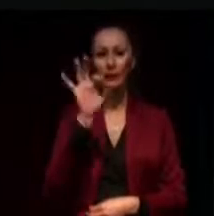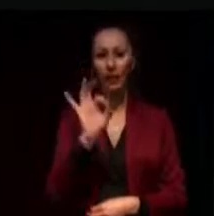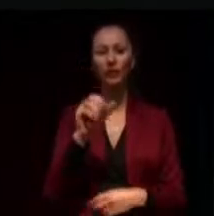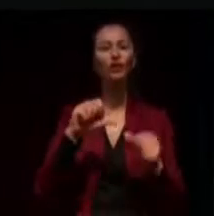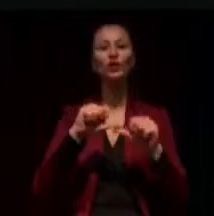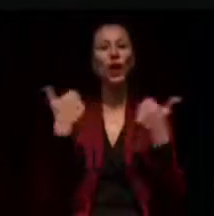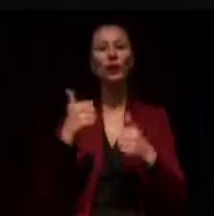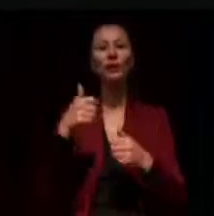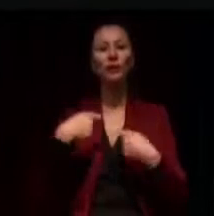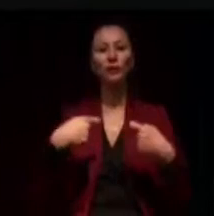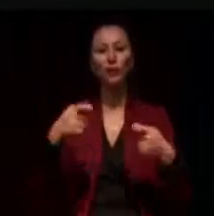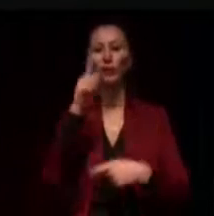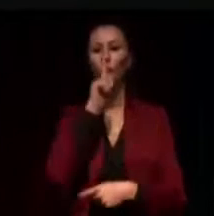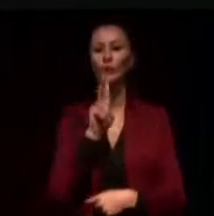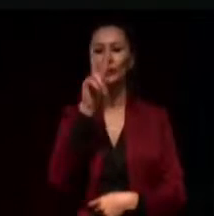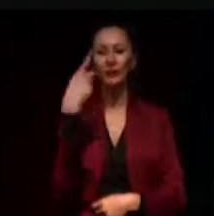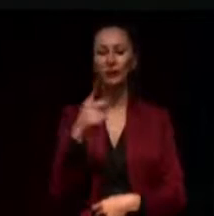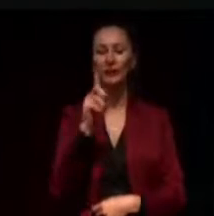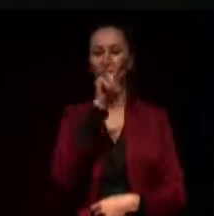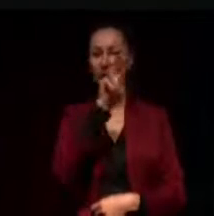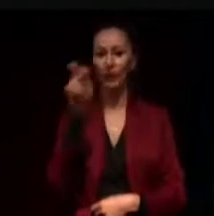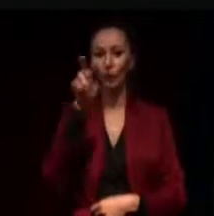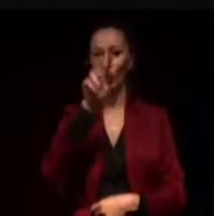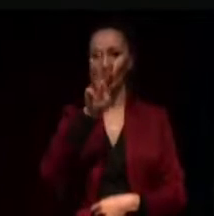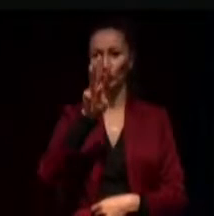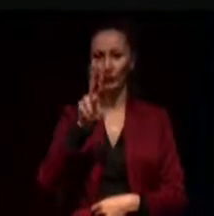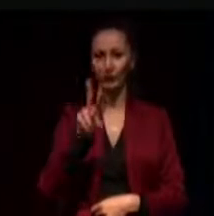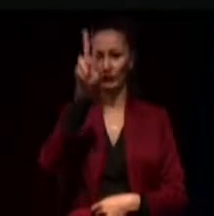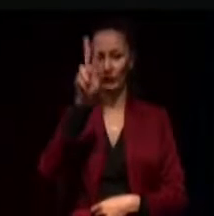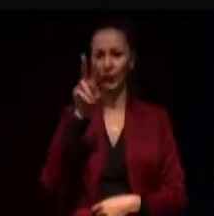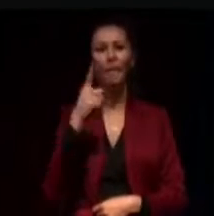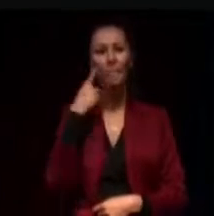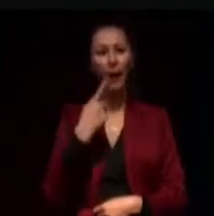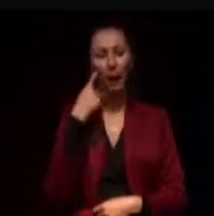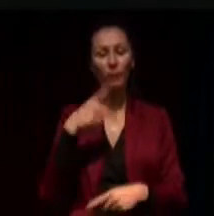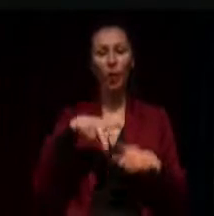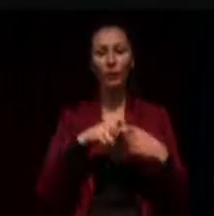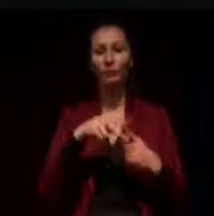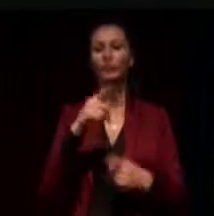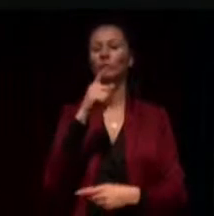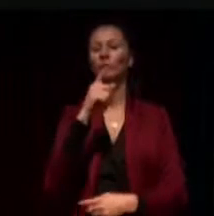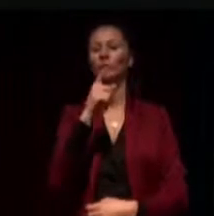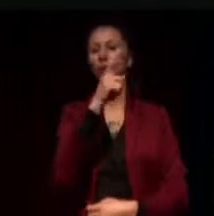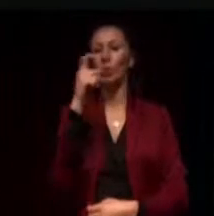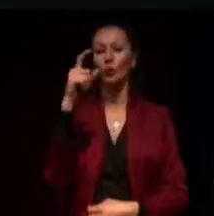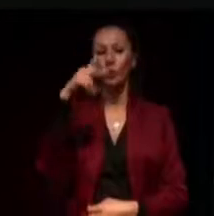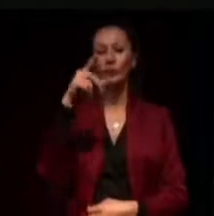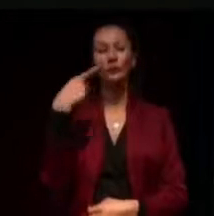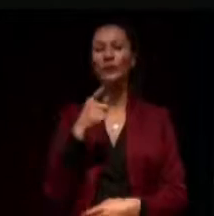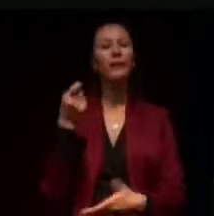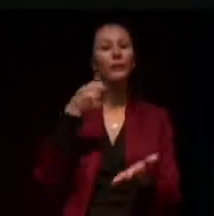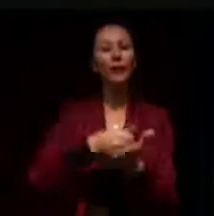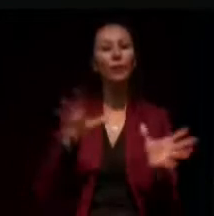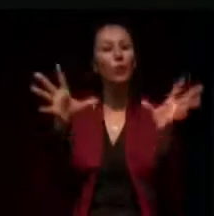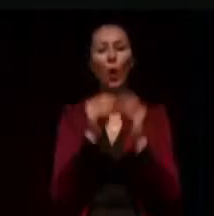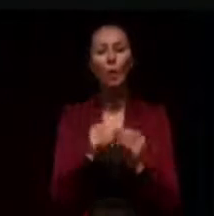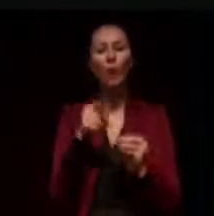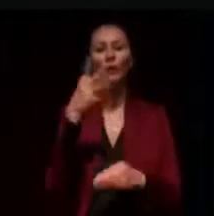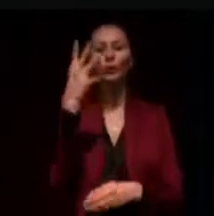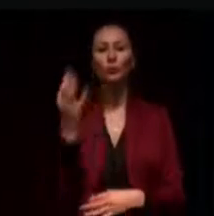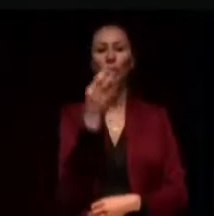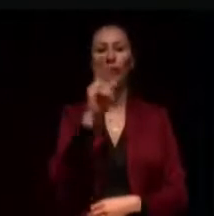420.280, cari harcamalar 107.837, bakım onarım giderleri 99.918. Yatırım harcamaları toplamı